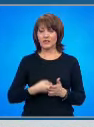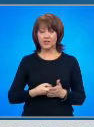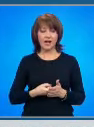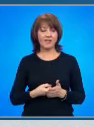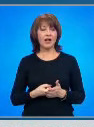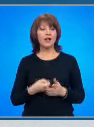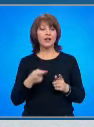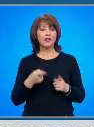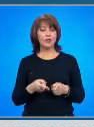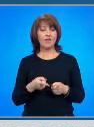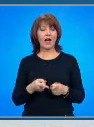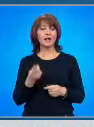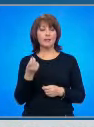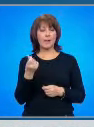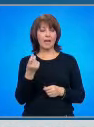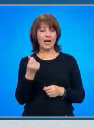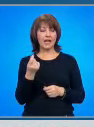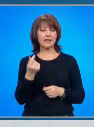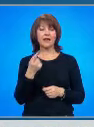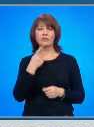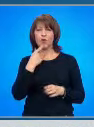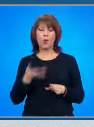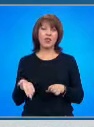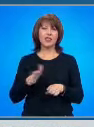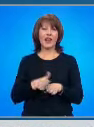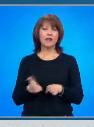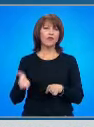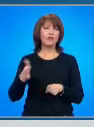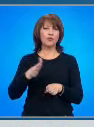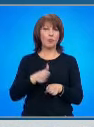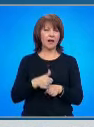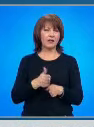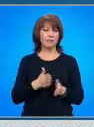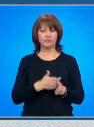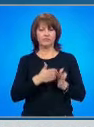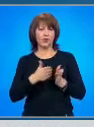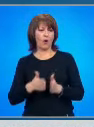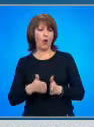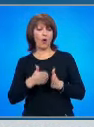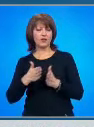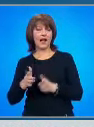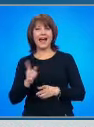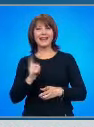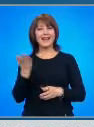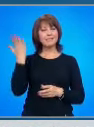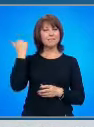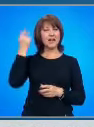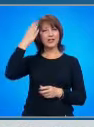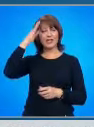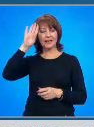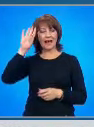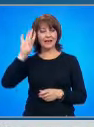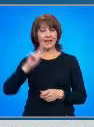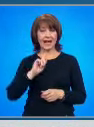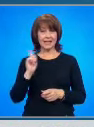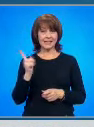знаех, че това са натрупани просрочия не с предишна дата, а само